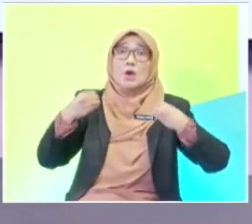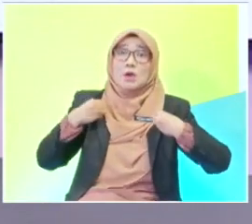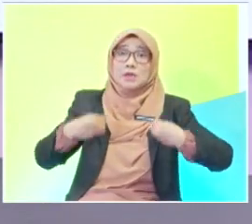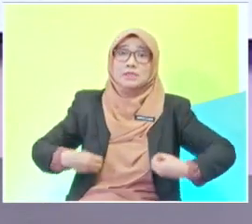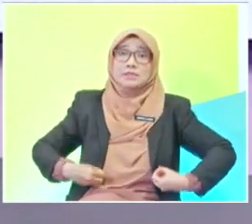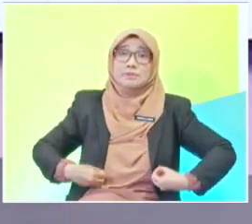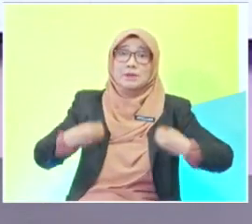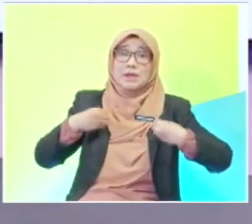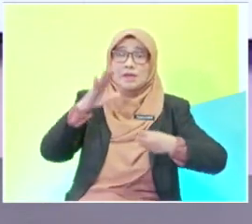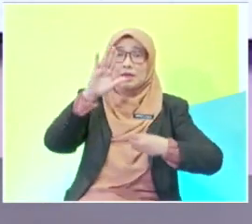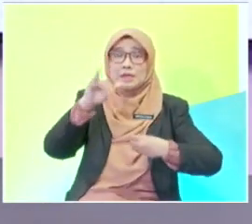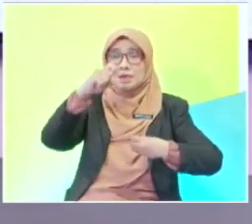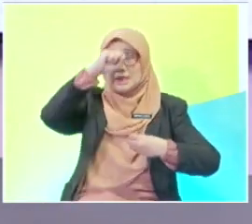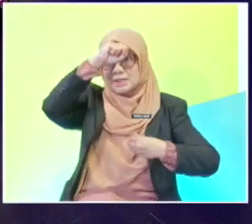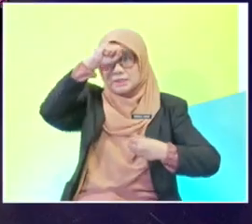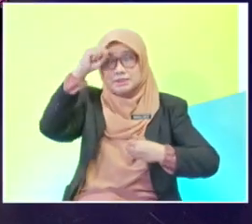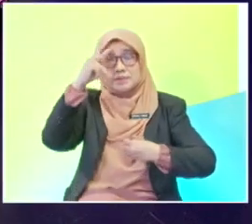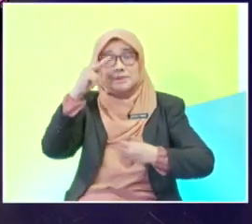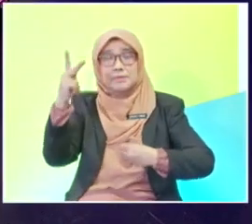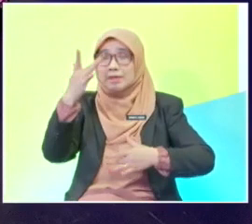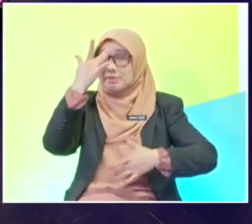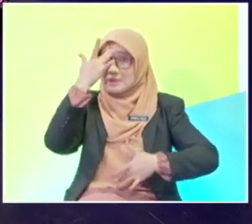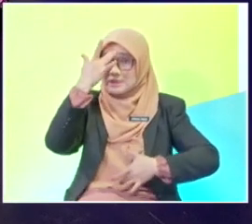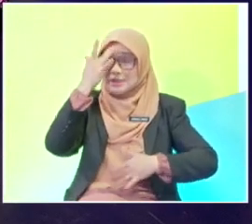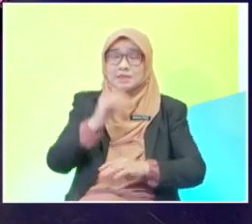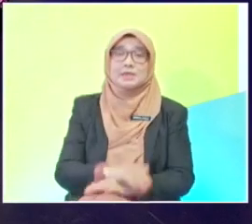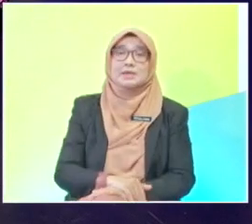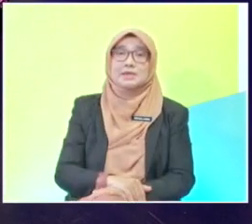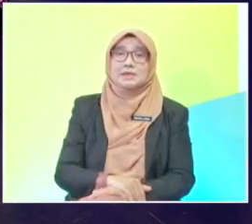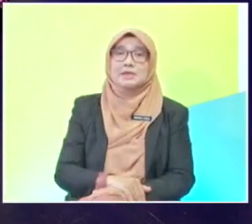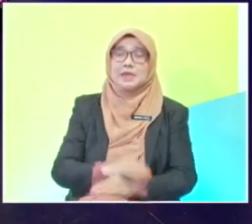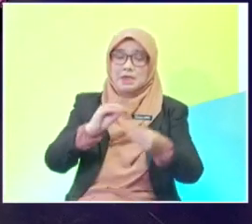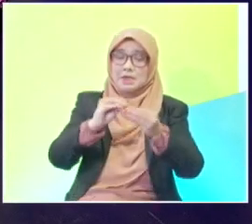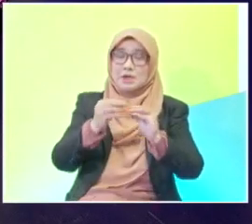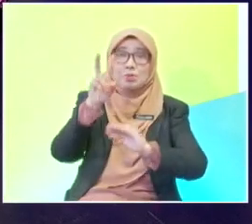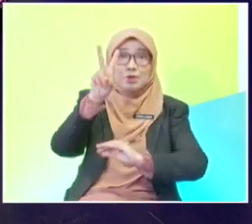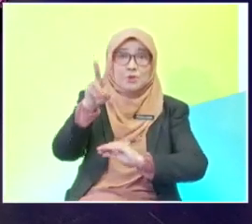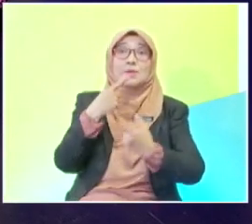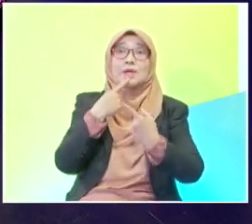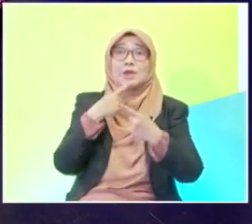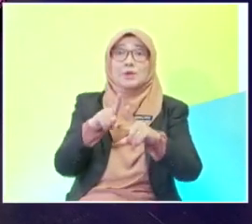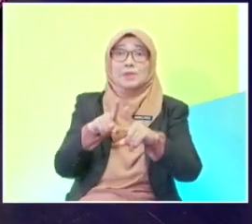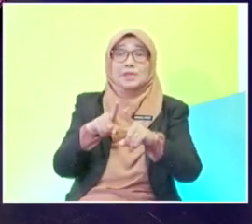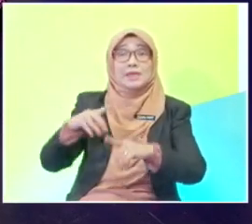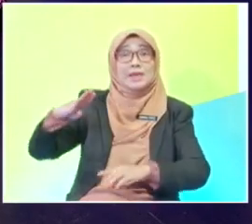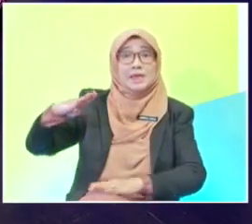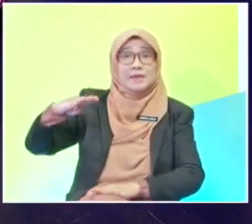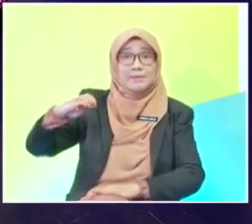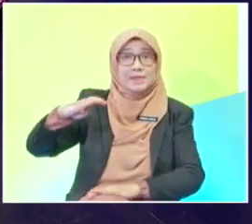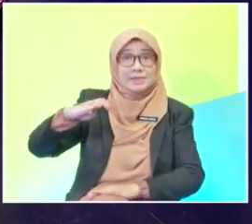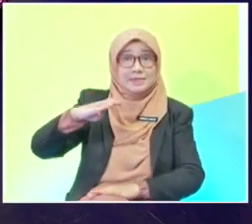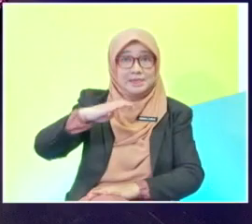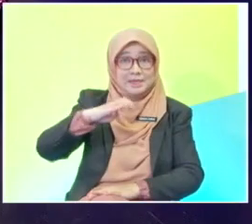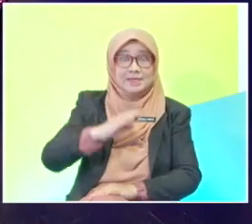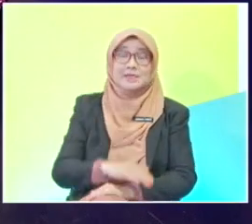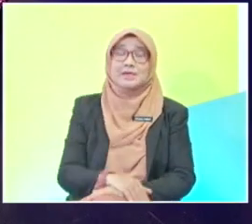cikgu, penyakit leptospirosis disebabkan oleh bakteria. Betul ke cikgu jawapan saya? Untuk jawapan yang